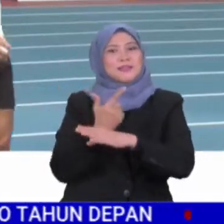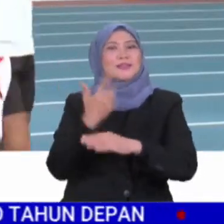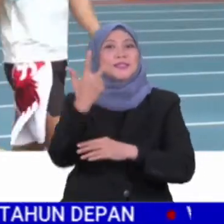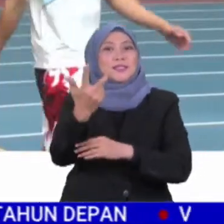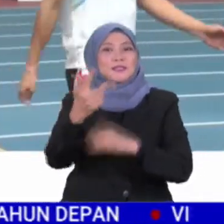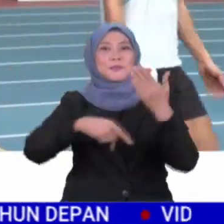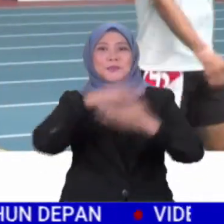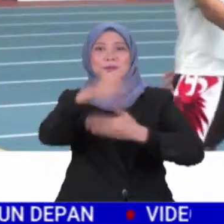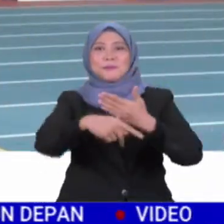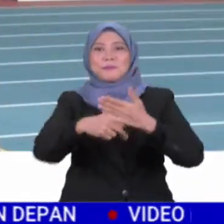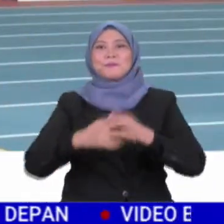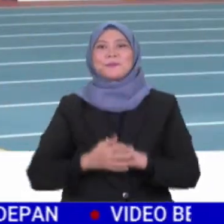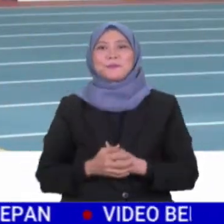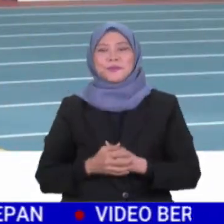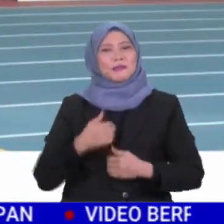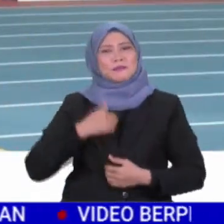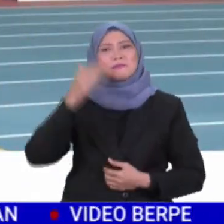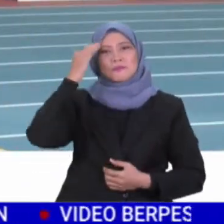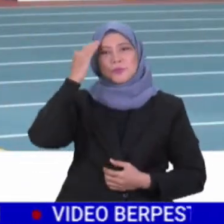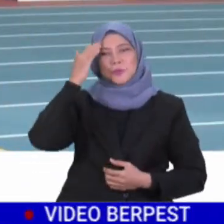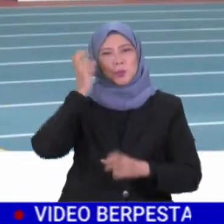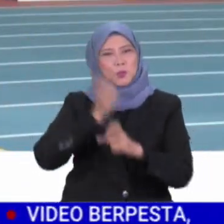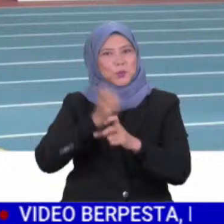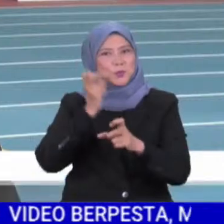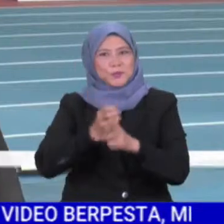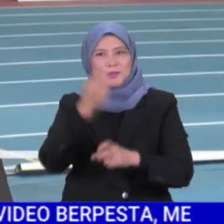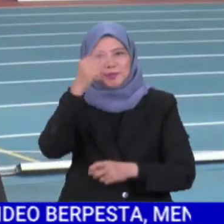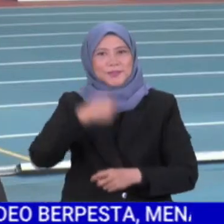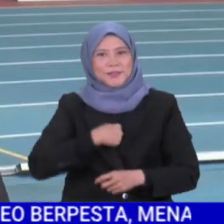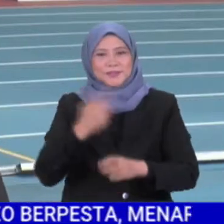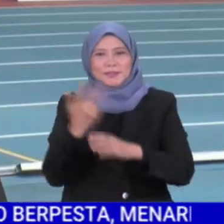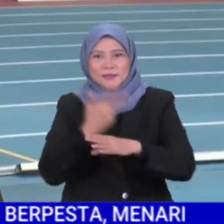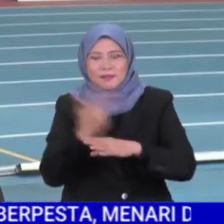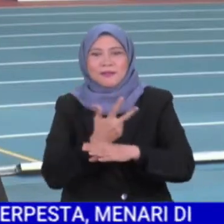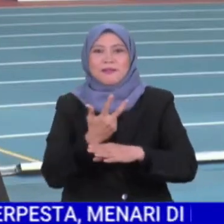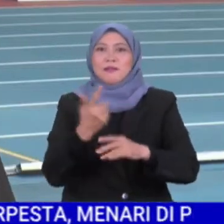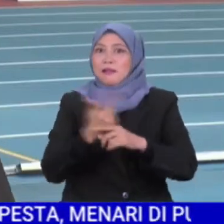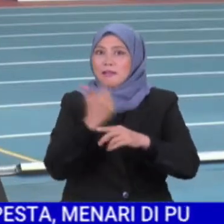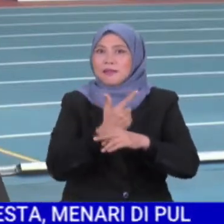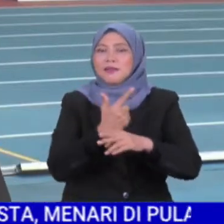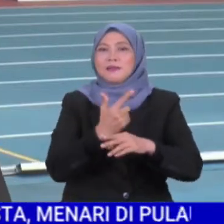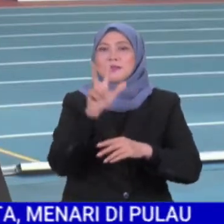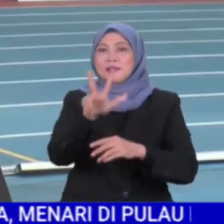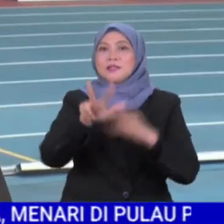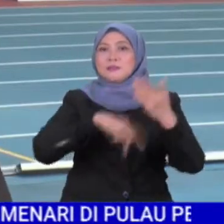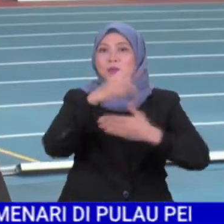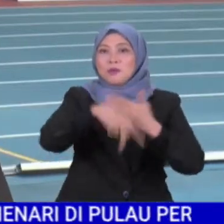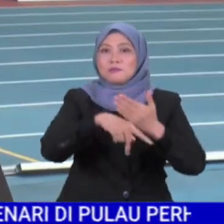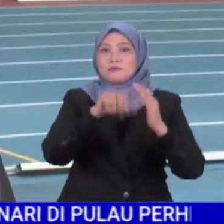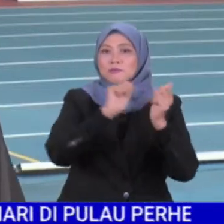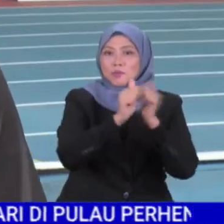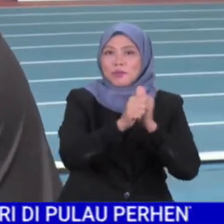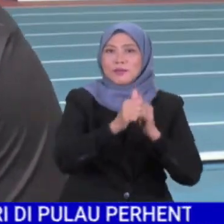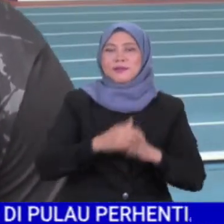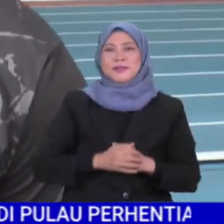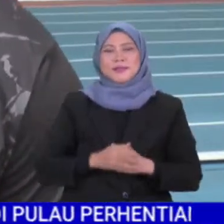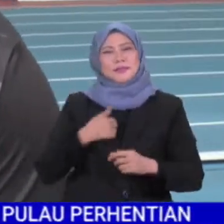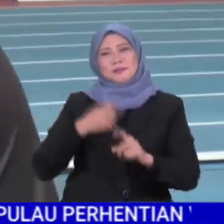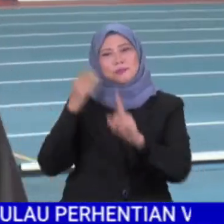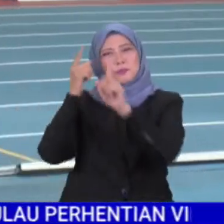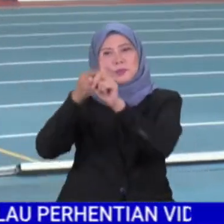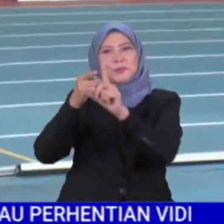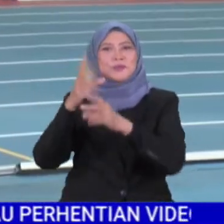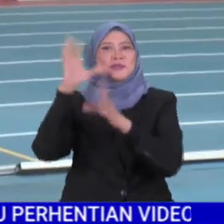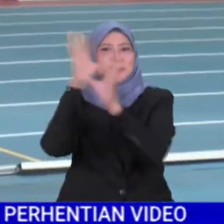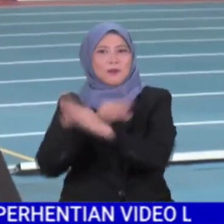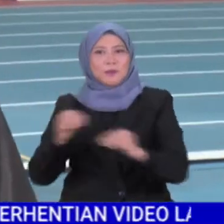acara. Dan yeah, I know it's very hard for me untuk training 3 acara. And saya betul-betul fight untuk Sarawak. Dan